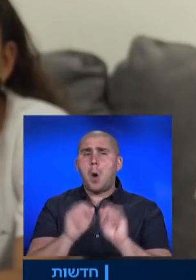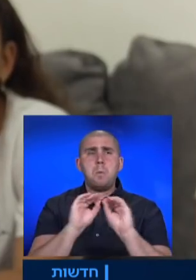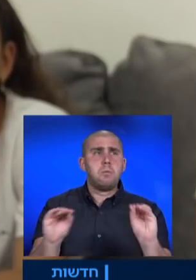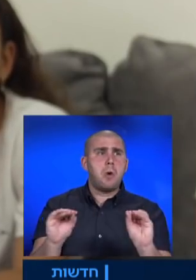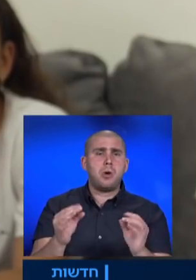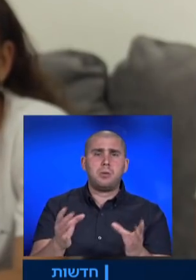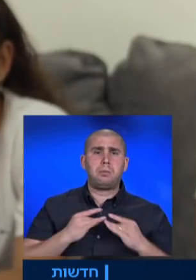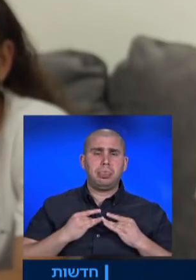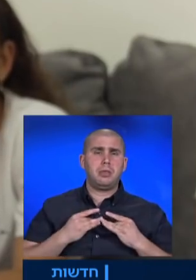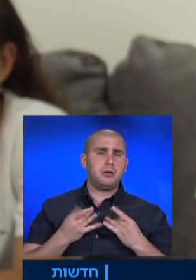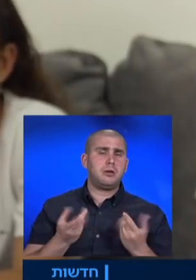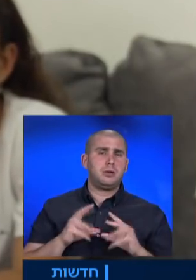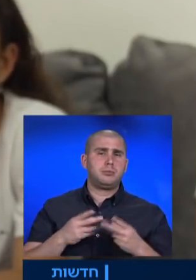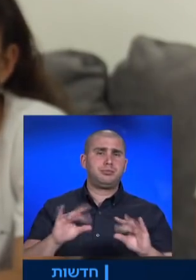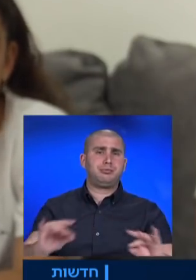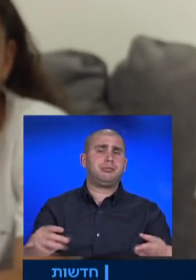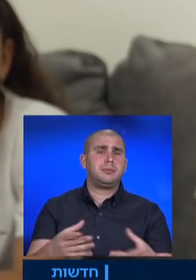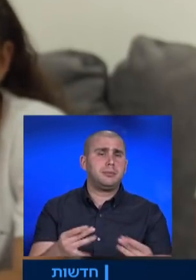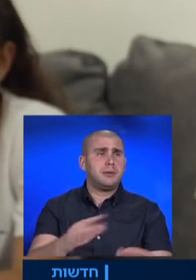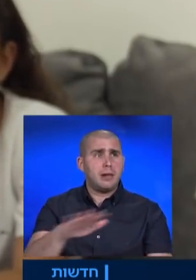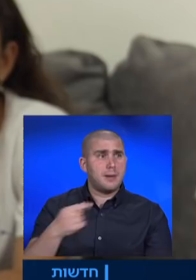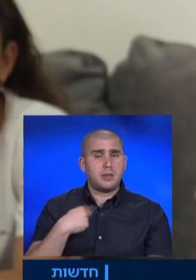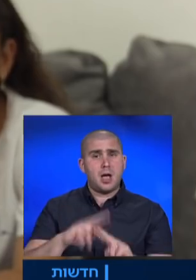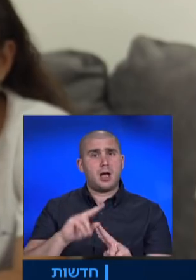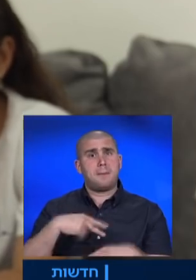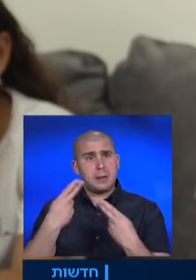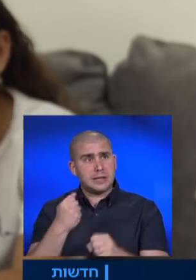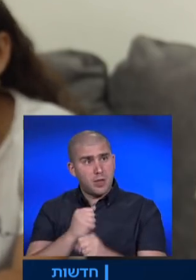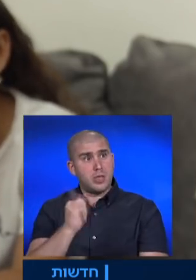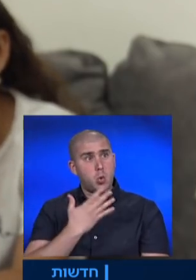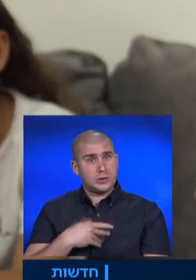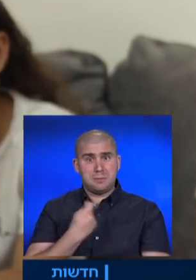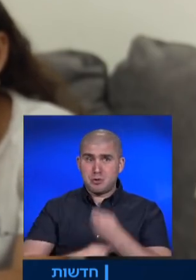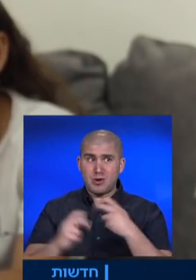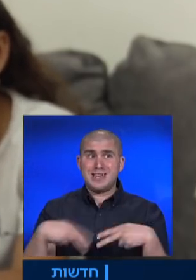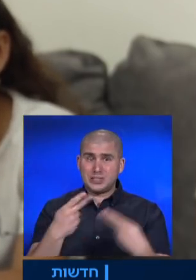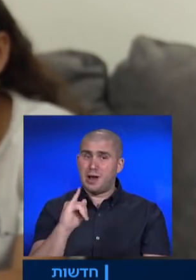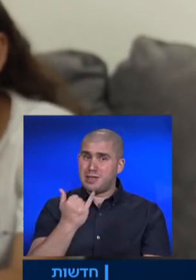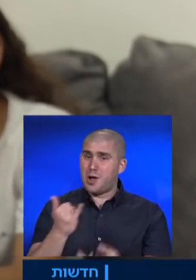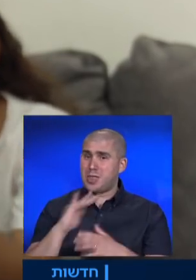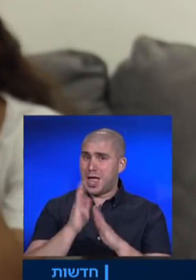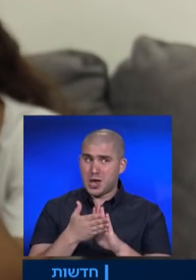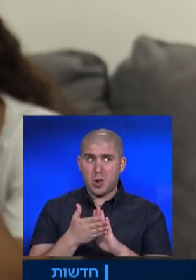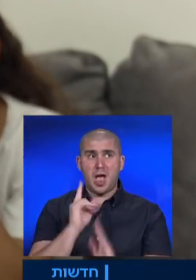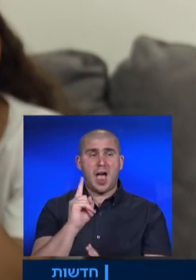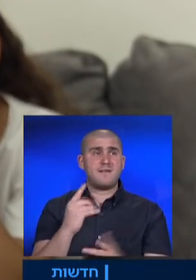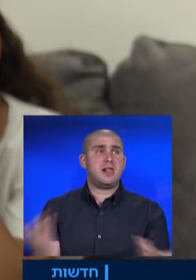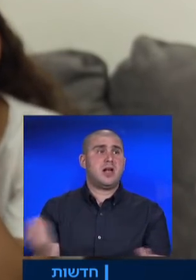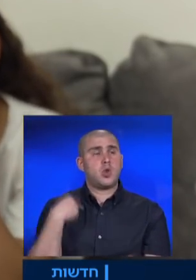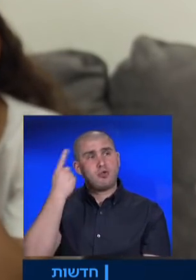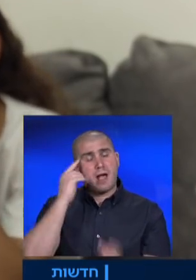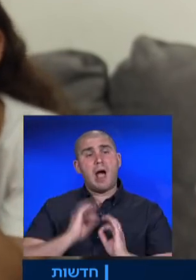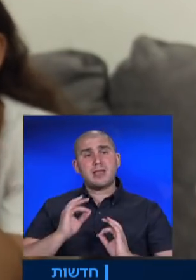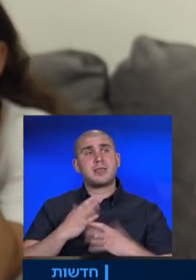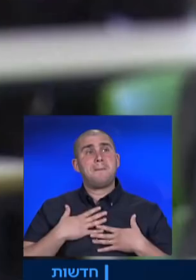לי את הילדים. אז אוקיי, אז אני אחזור לעבודה. נכון שרוצים שהמשק יחזור ונכון שהכל, אבל אני חושב עדיין שהבריאות של הילדים